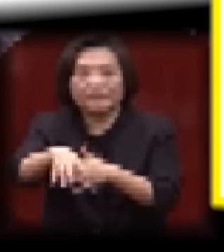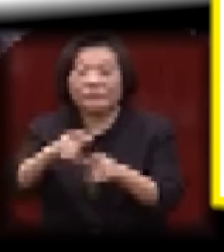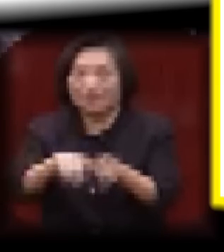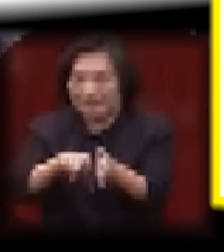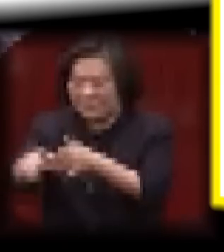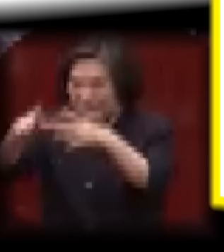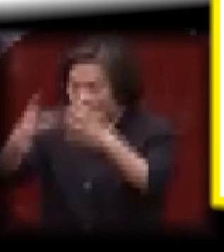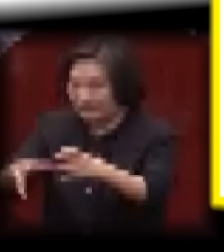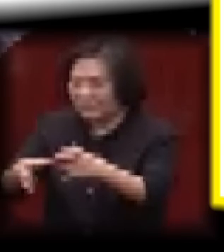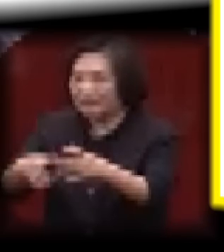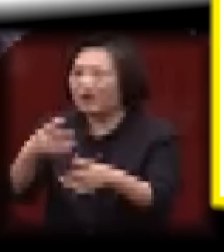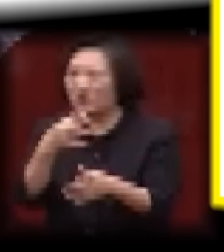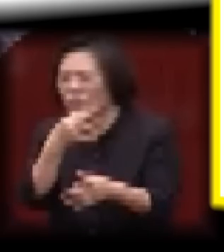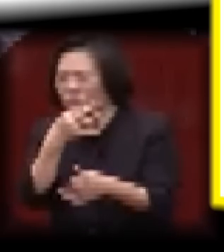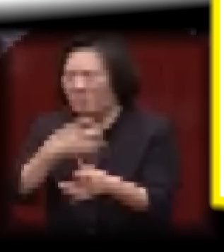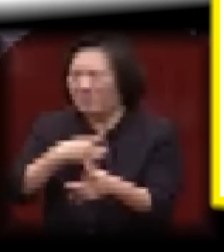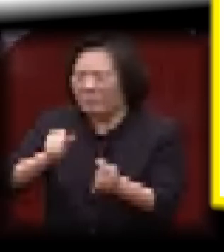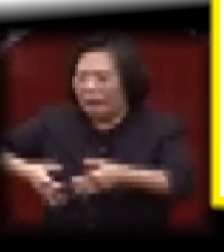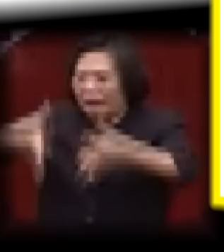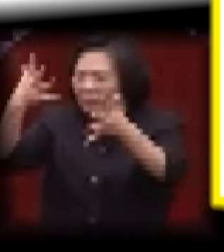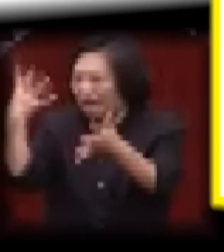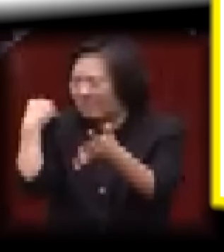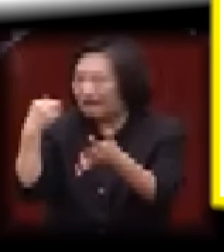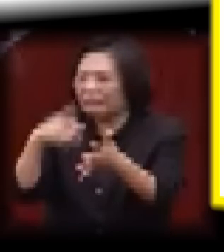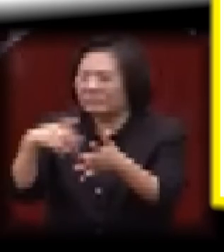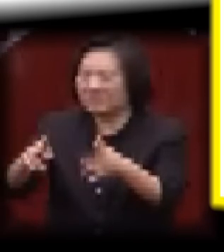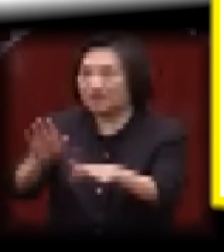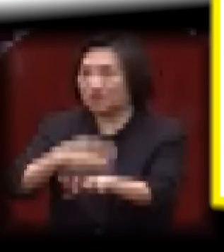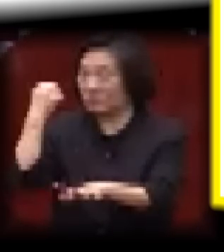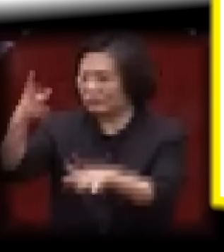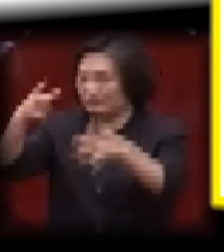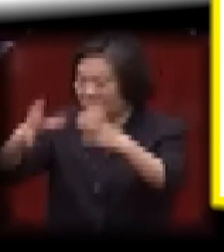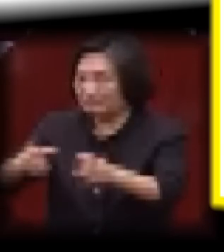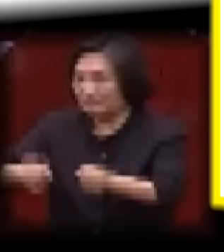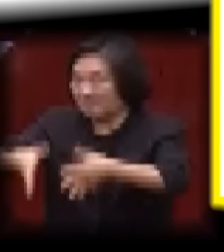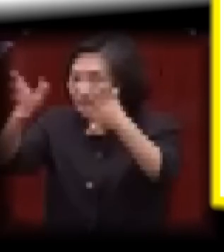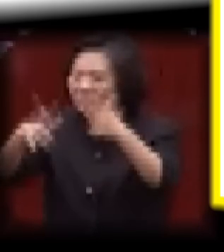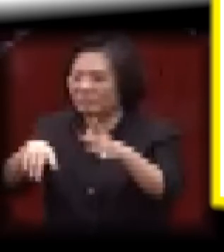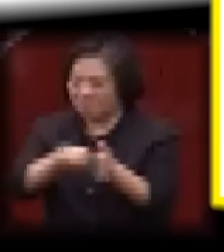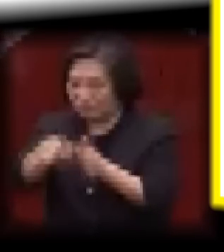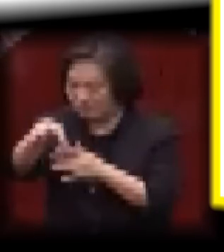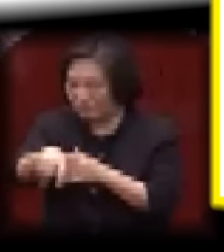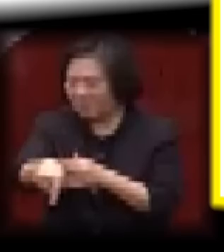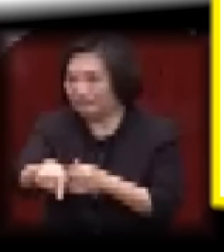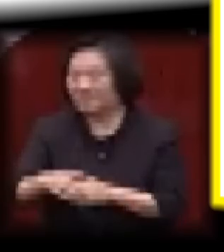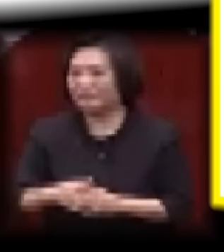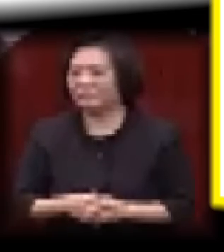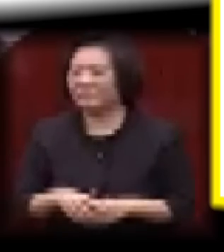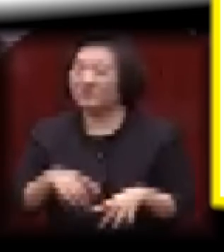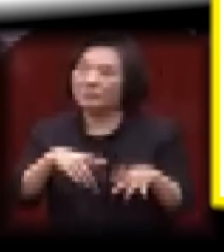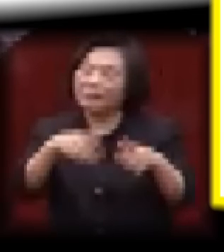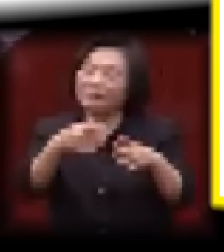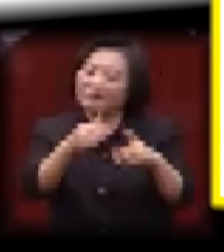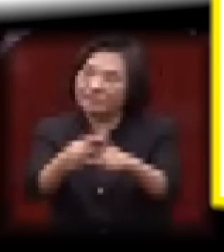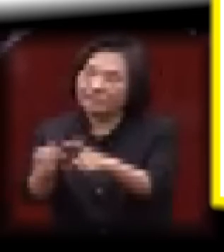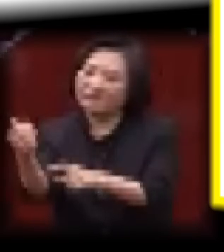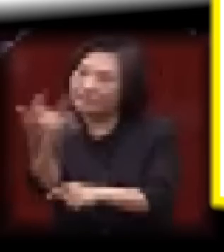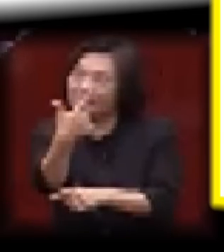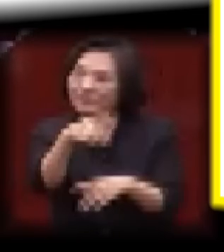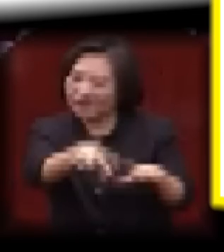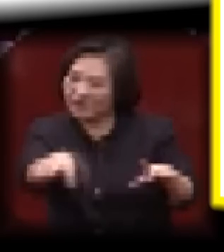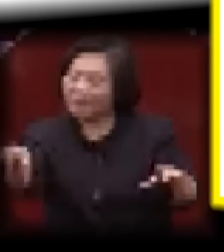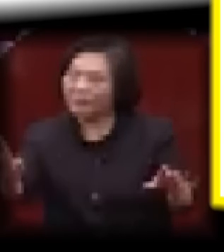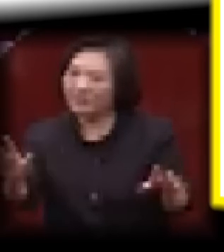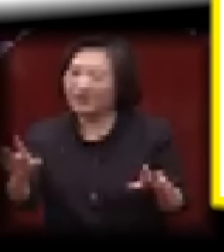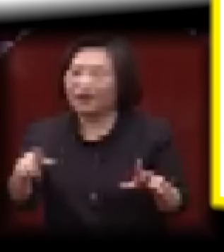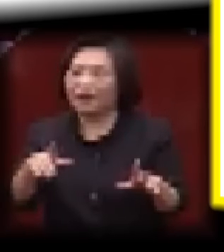区的，大家有什么意见可以上去。啊、另外这个我们有分成六个区，你知道开始在办这个围